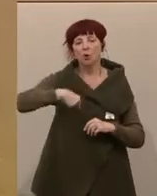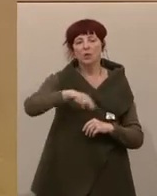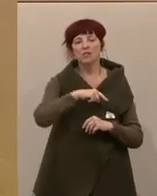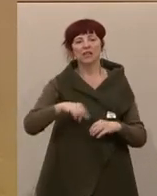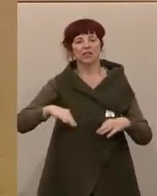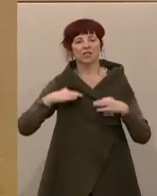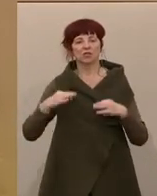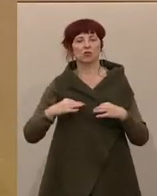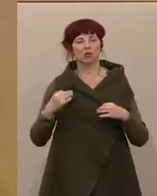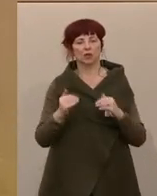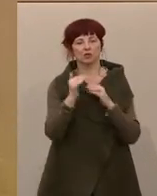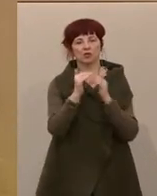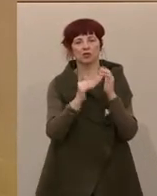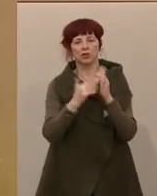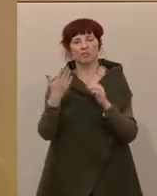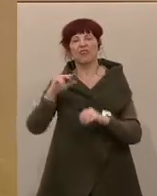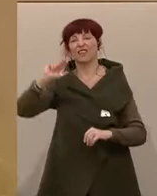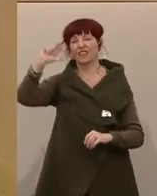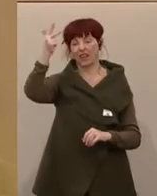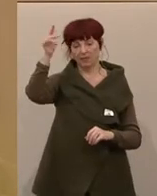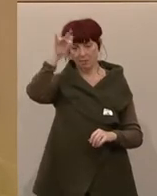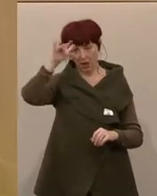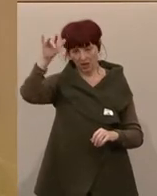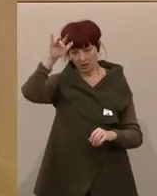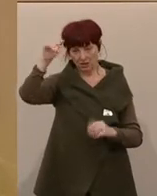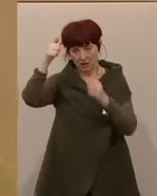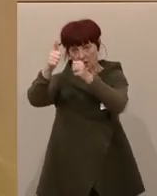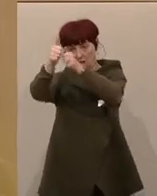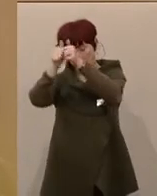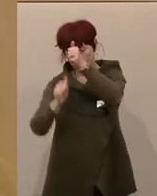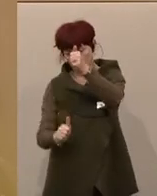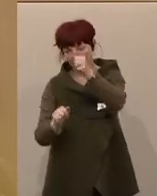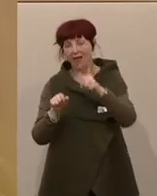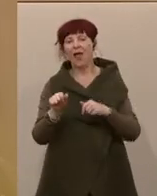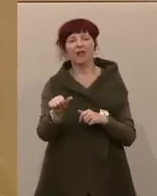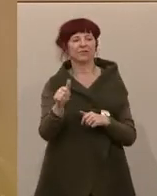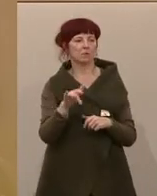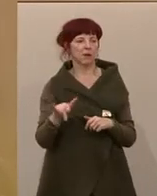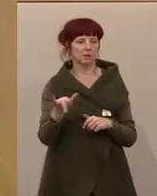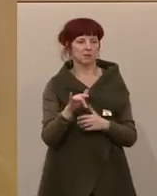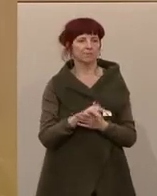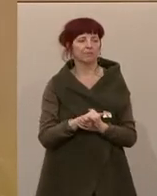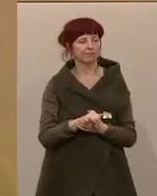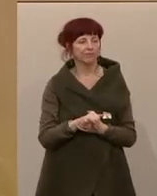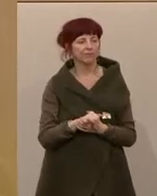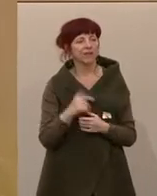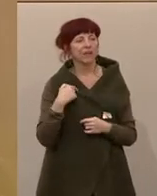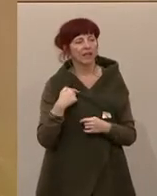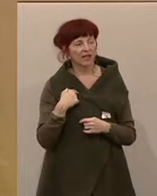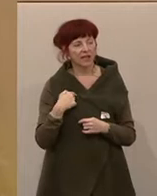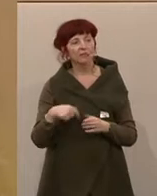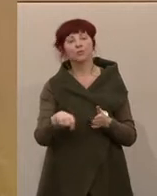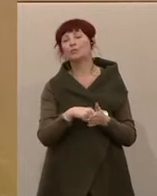10 Jahren vom 3. auf den 11. Platz zurückgefallen. Meine Damen und Herren, ich berichtige